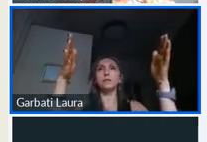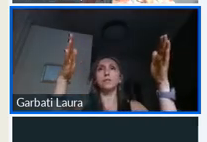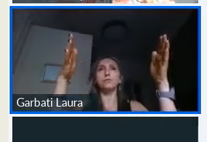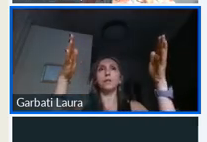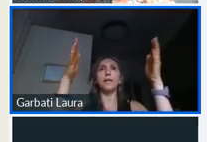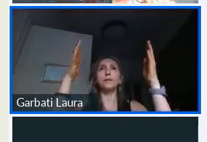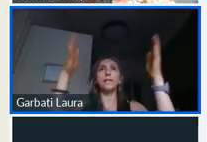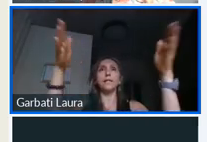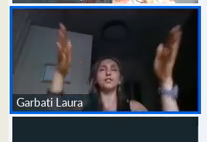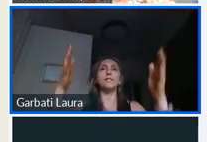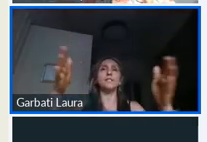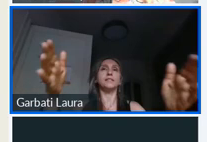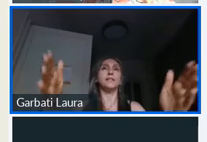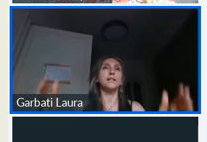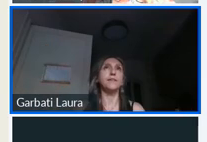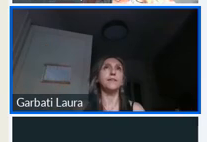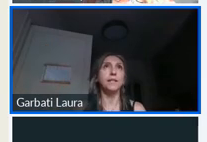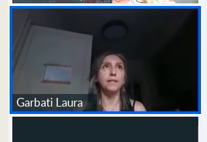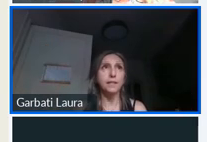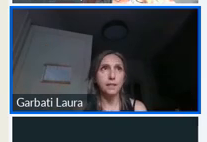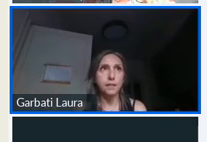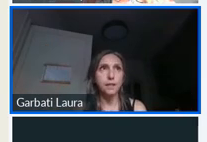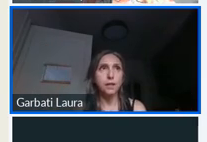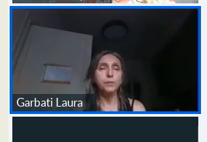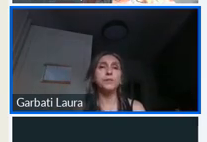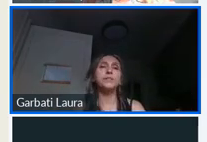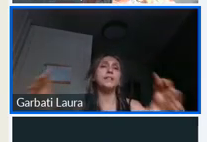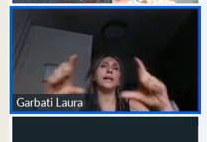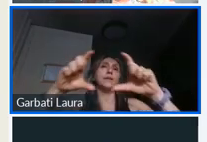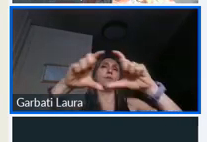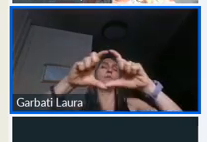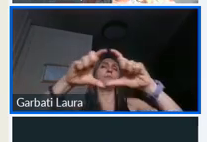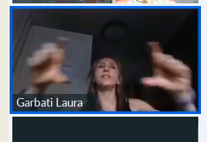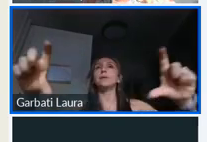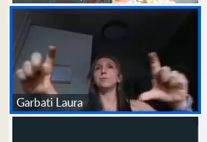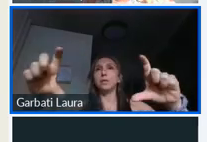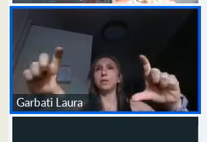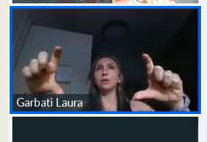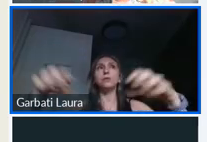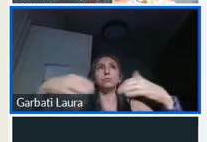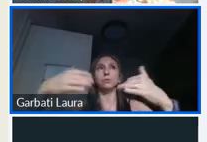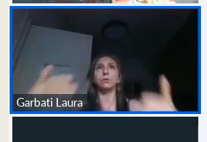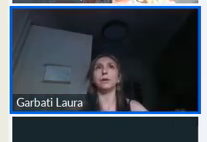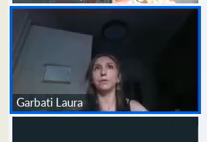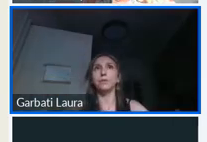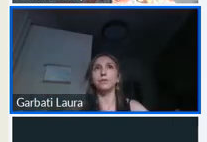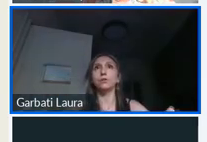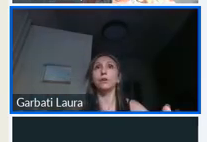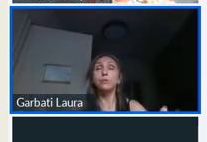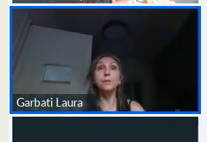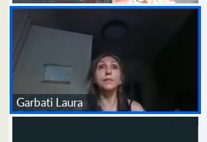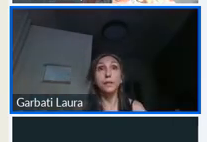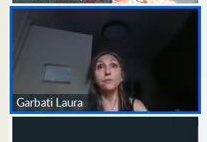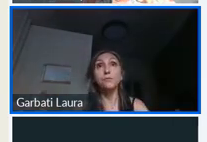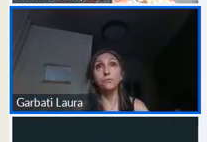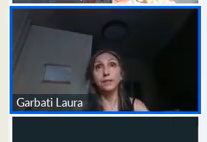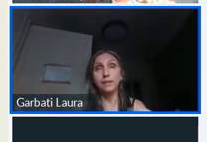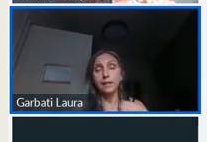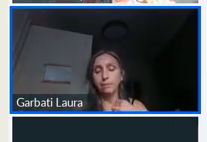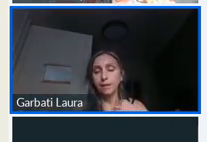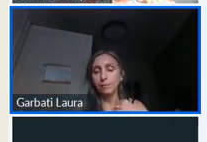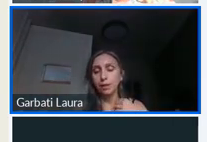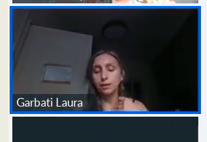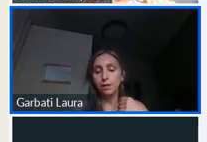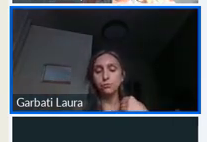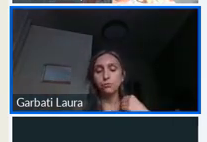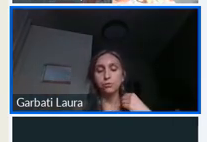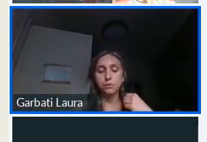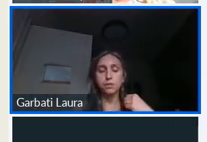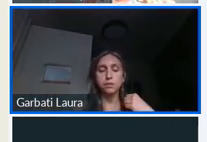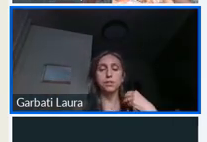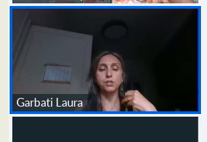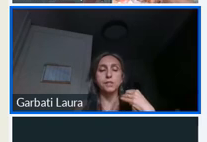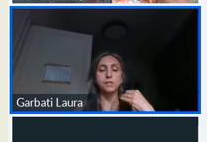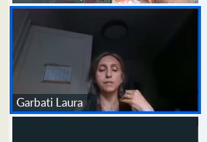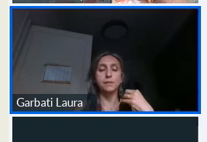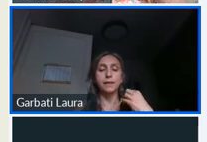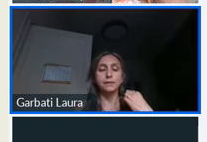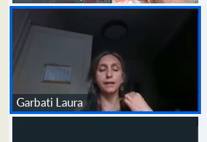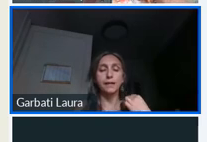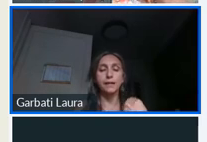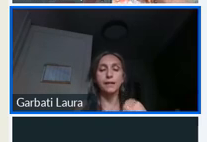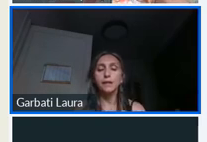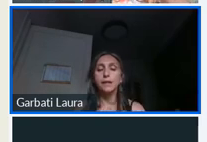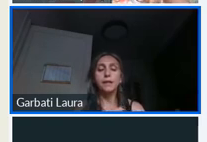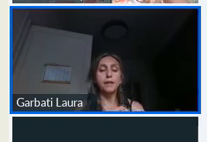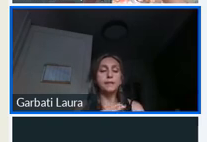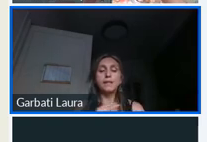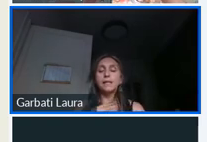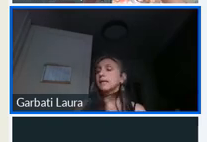Commons Deed, cioè è una licenza a tre livelli. Quindi ti danno il beniamino e tutti lo capiscono. L'obiettivo, infatti, era permettere l'uso di queste licenze da